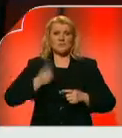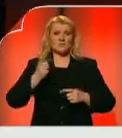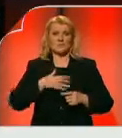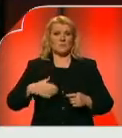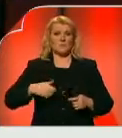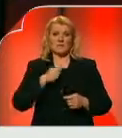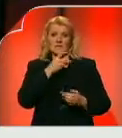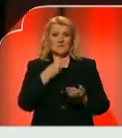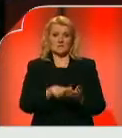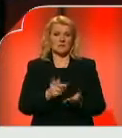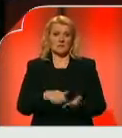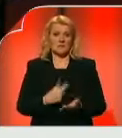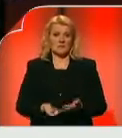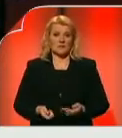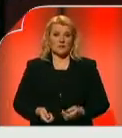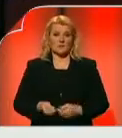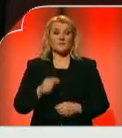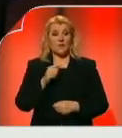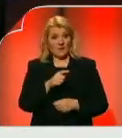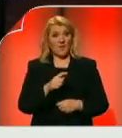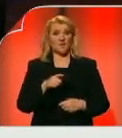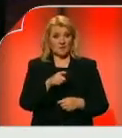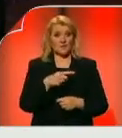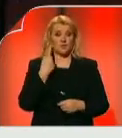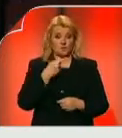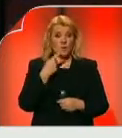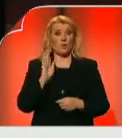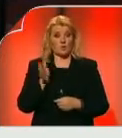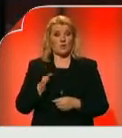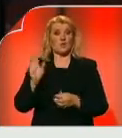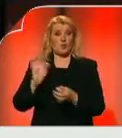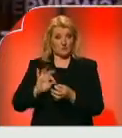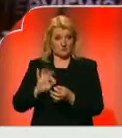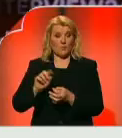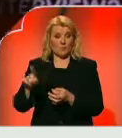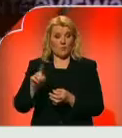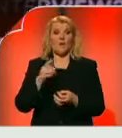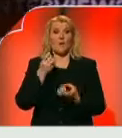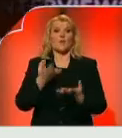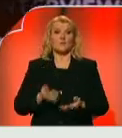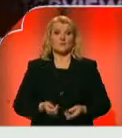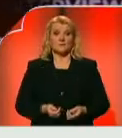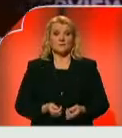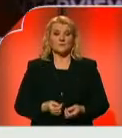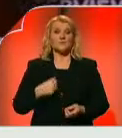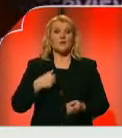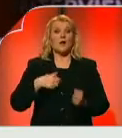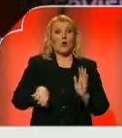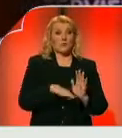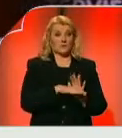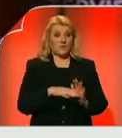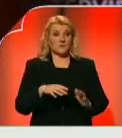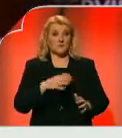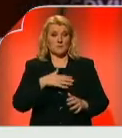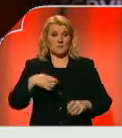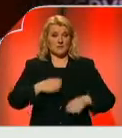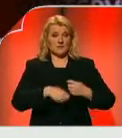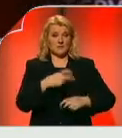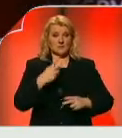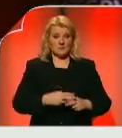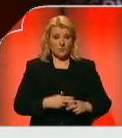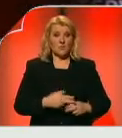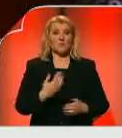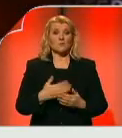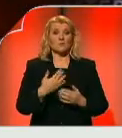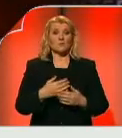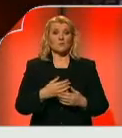ten projekt nových IT systémů přinese úsporu. Jak velkou? Já tvrdím to, že už když já jsem odcházel z ministerstva, tak